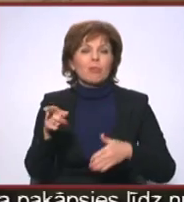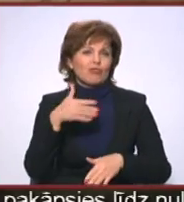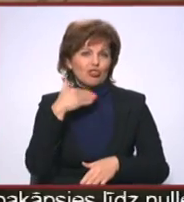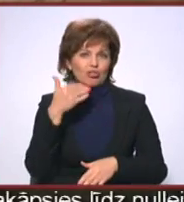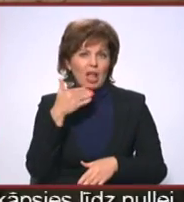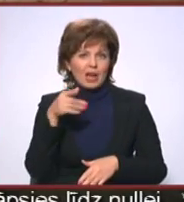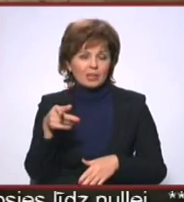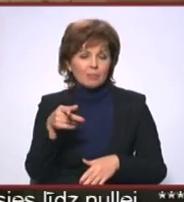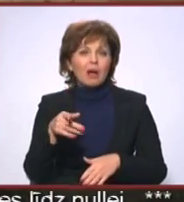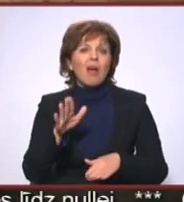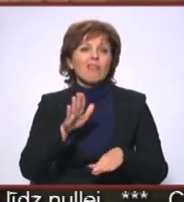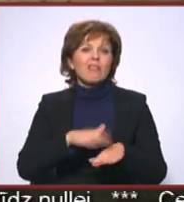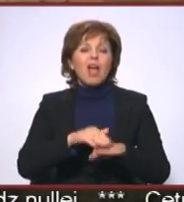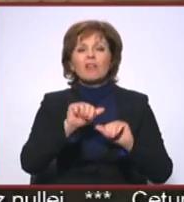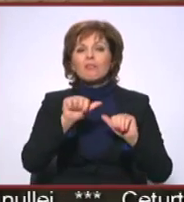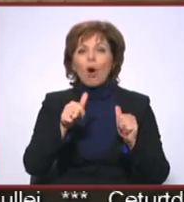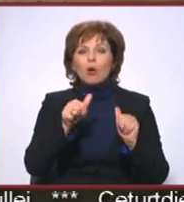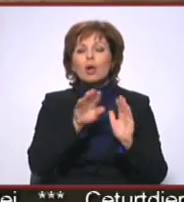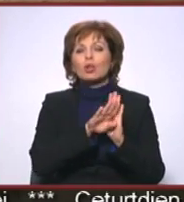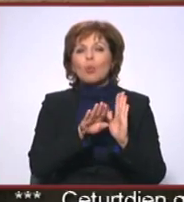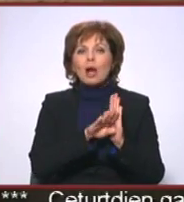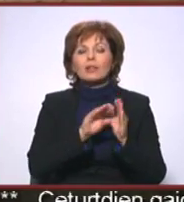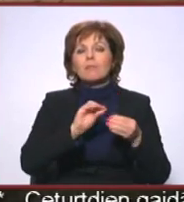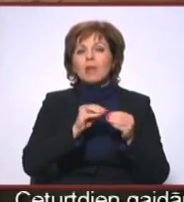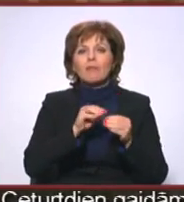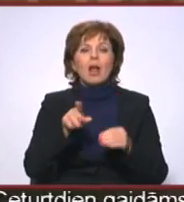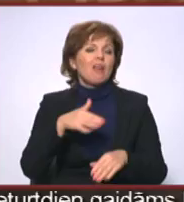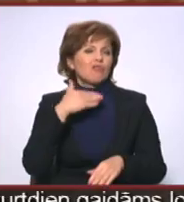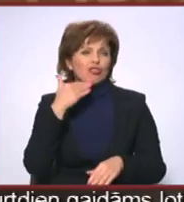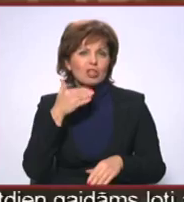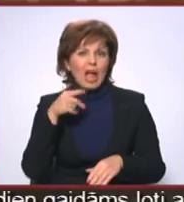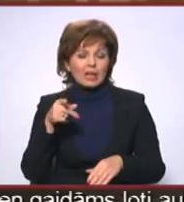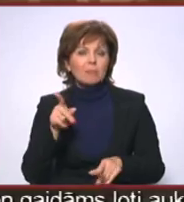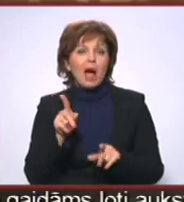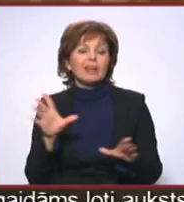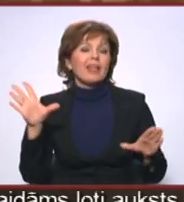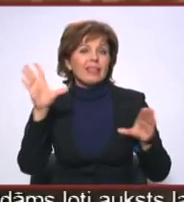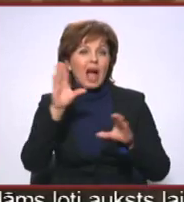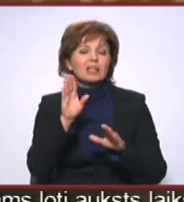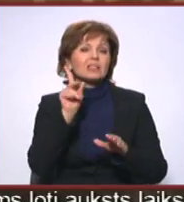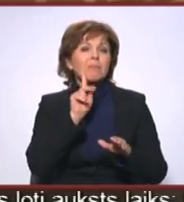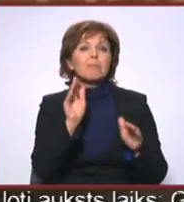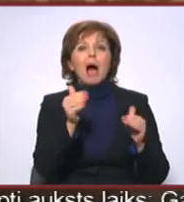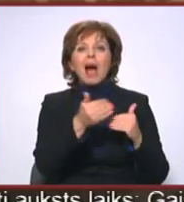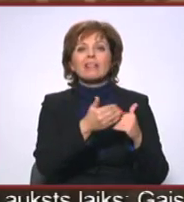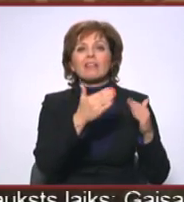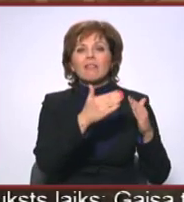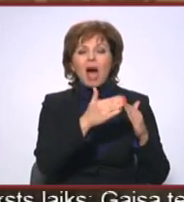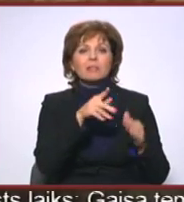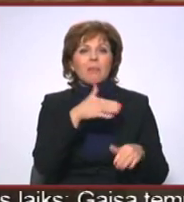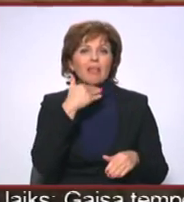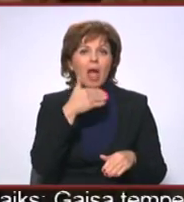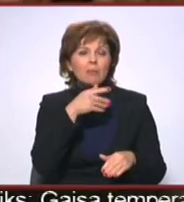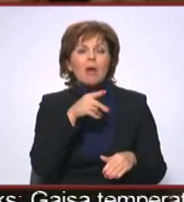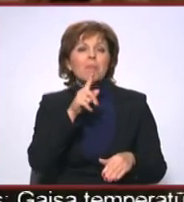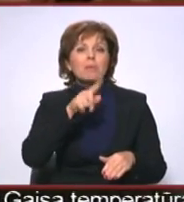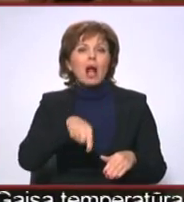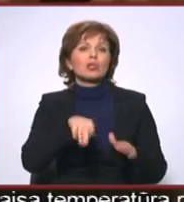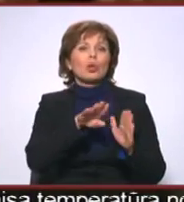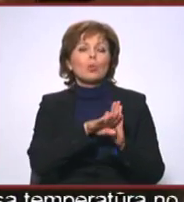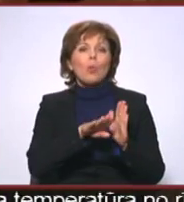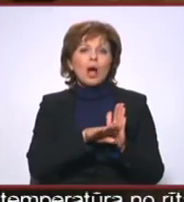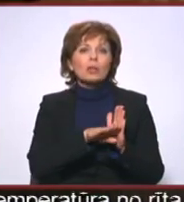Liekas formalitātes un noteikumu ievērošana Piotram nav pa prātam. Arī nakts patversmē viņam nepatīk, jo tur ir pārāk daudz noteikumu.